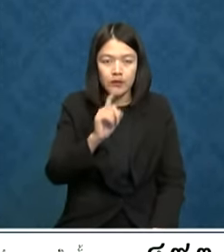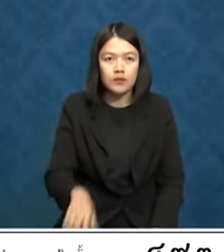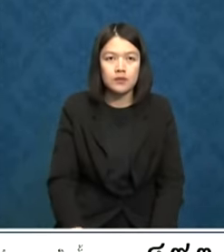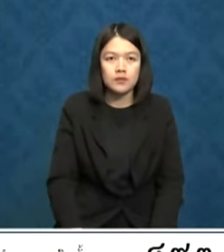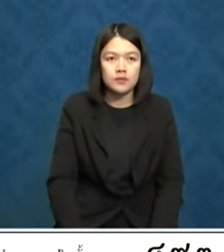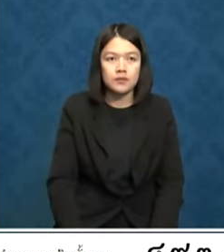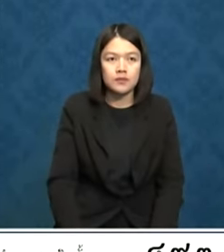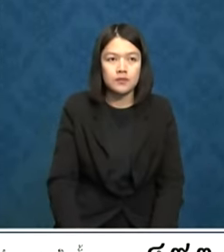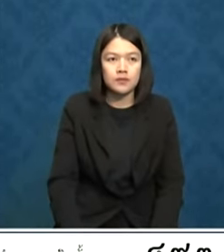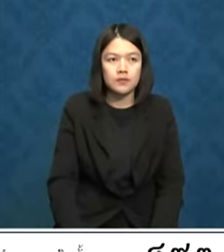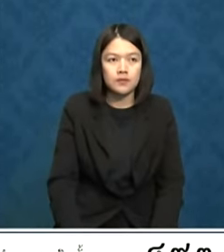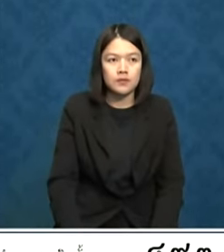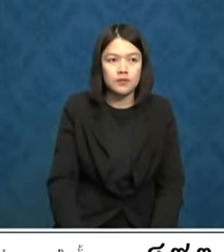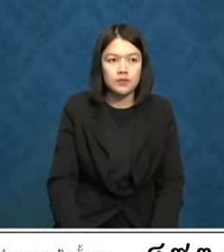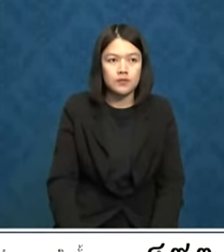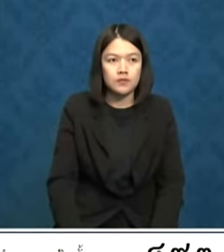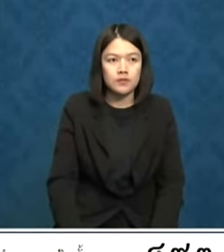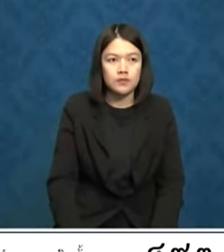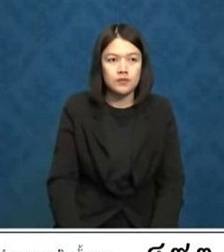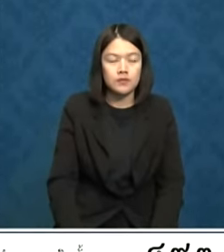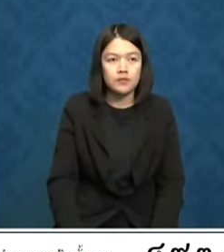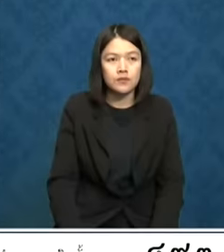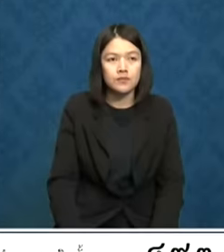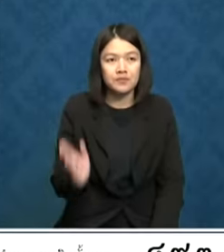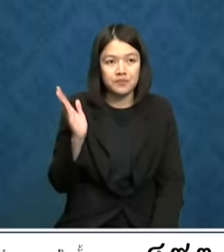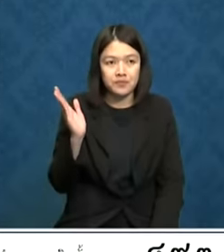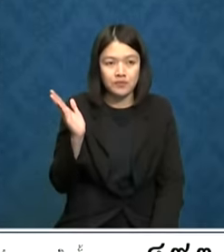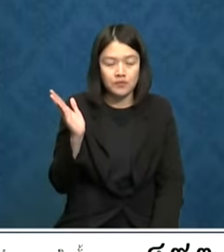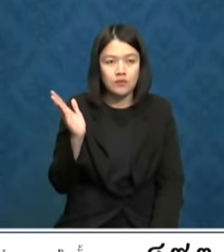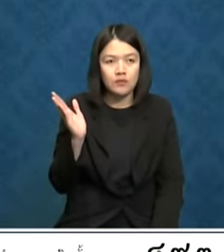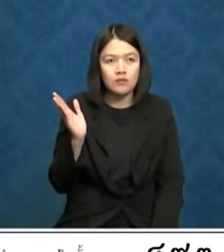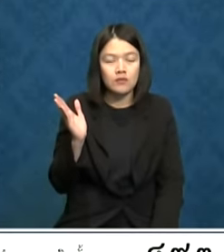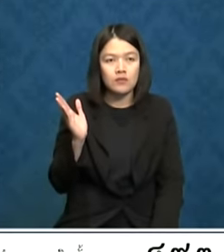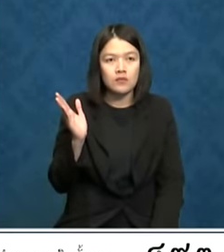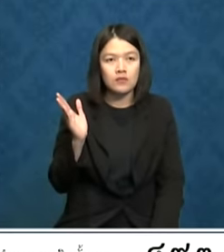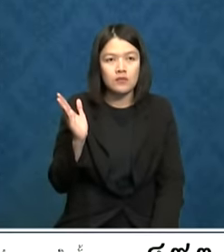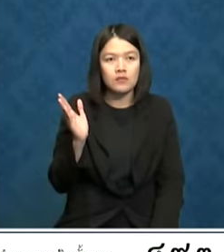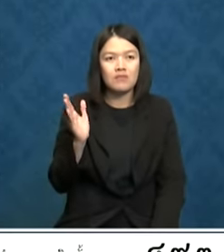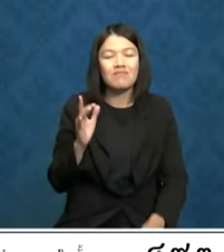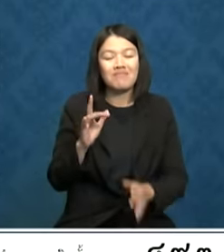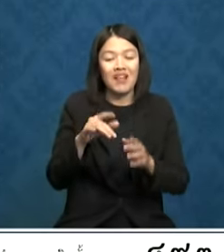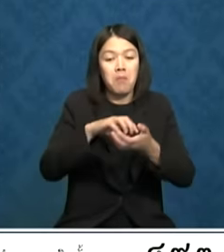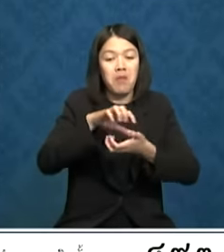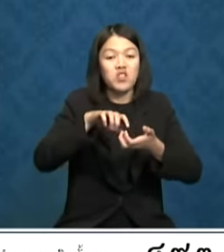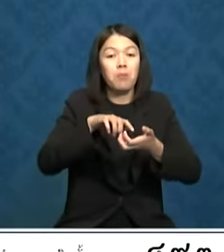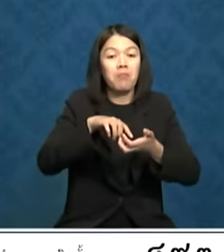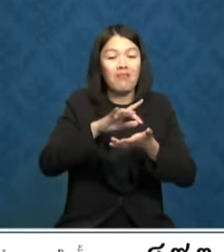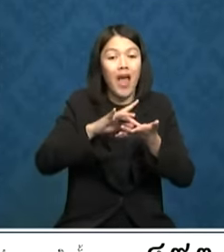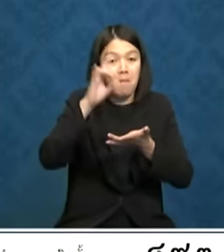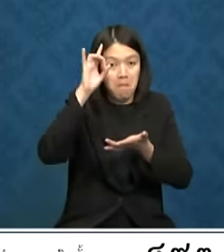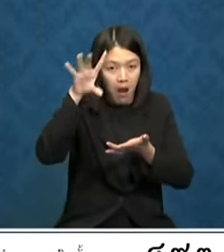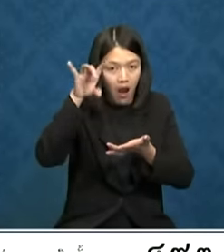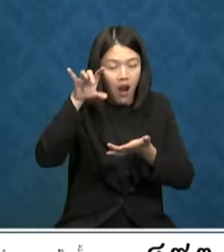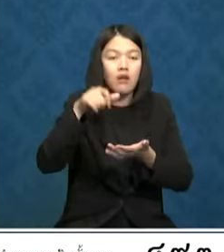คะดูตามสูตรเคมีตรงกลางได้เลยนะคะเพราะว่ายาตัวนี้เป็นสารตั้งต้นของยาบ้าค่ะภาษาอังกฤษเรียกว่าเ